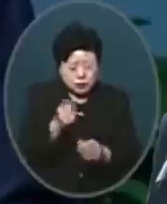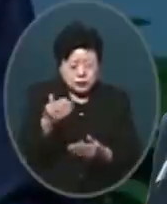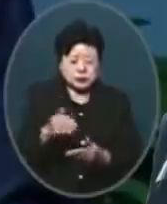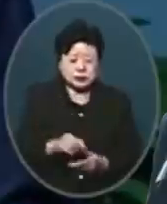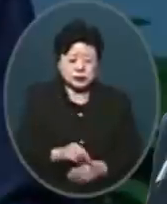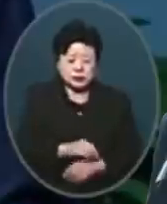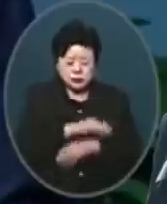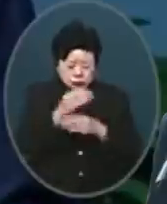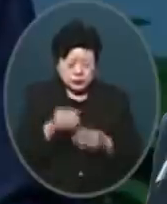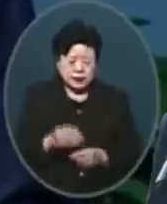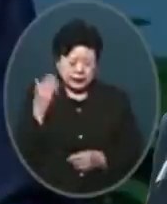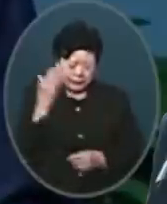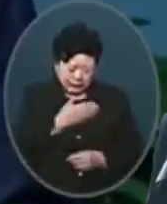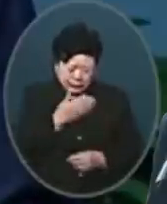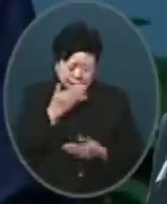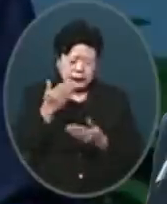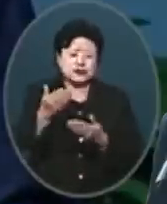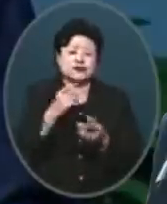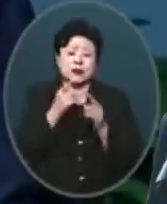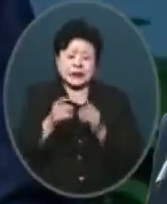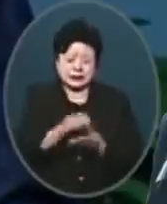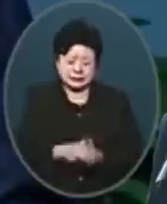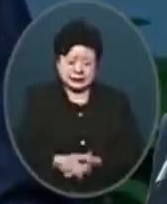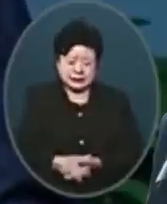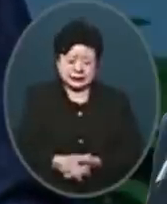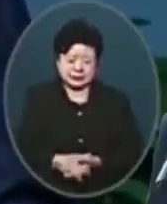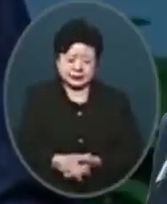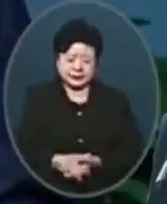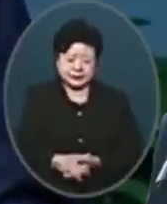모든 불의에서 우리를 깨끗하게 하실 것이라고 말씀했는데